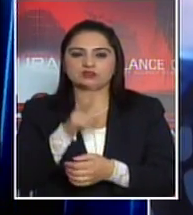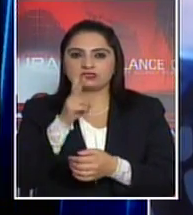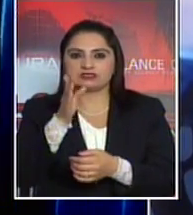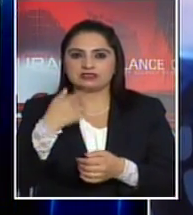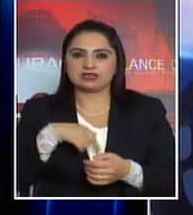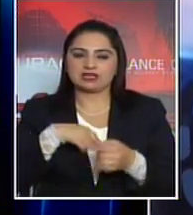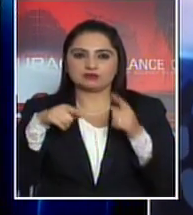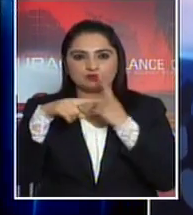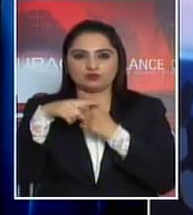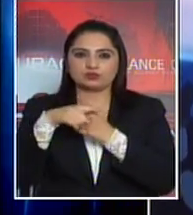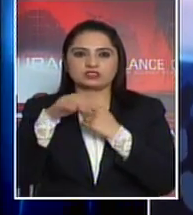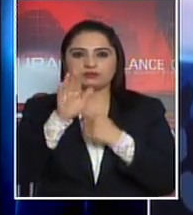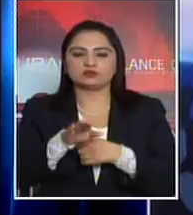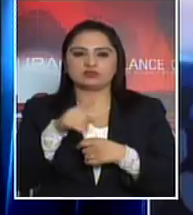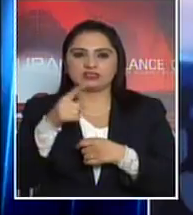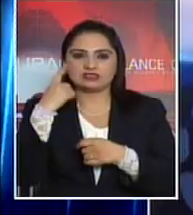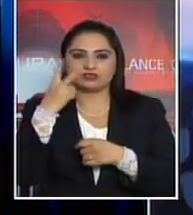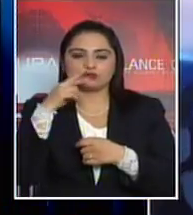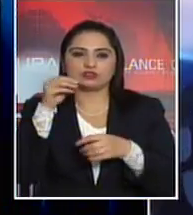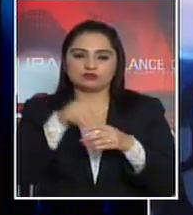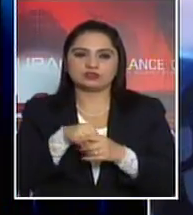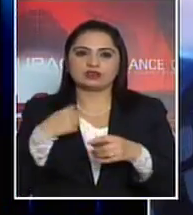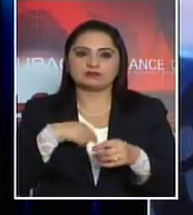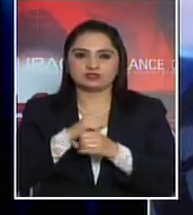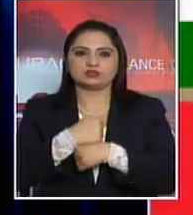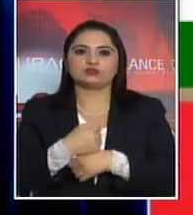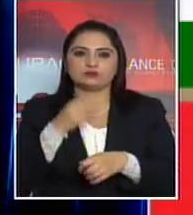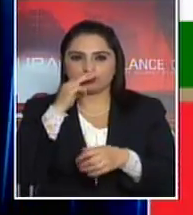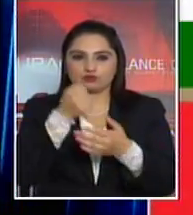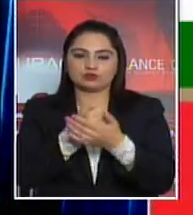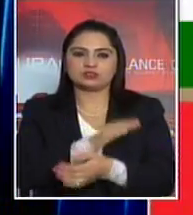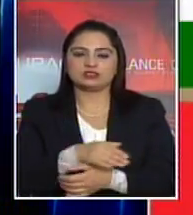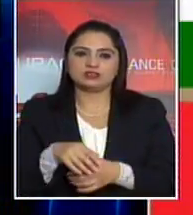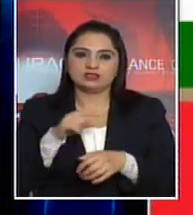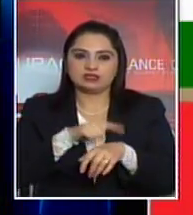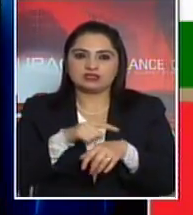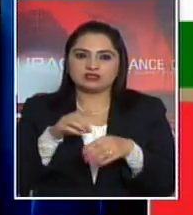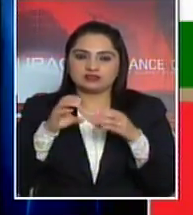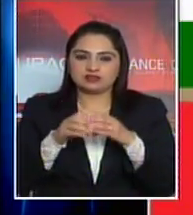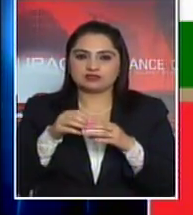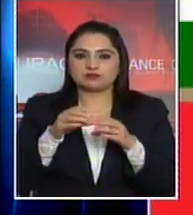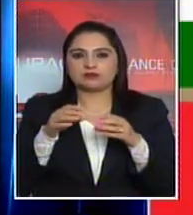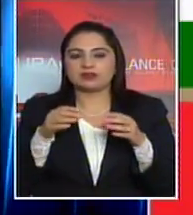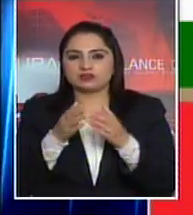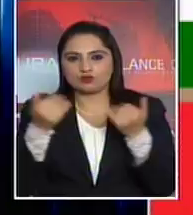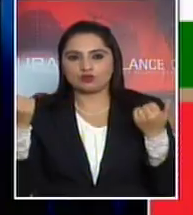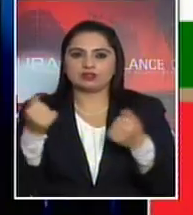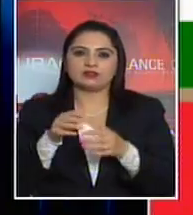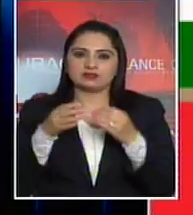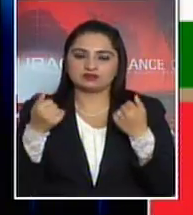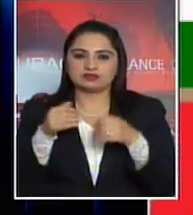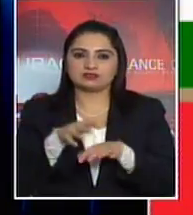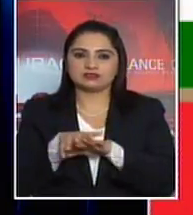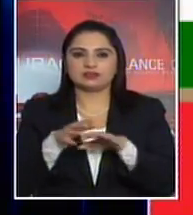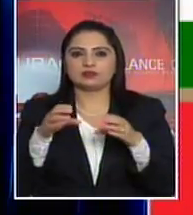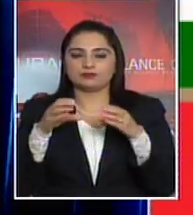हामी सकारात्मक छौँ र 1-2 दिनभित्र यसलाई चाहिँ टुङ्गोमा पुर्याउँछौँ भने। पछिल्लो समय देशमा पार्टी खोल्ने लहर नै चलेको थियो। तर नयाँ कानुनले